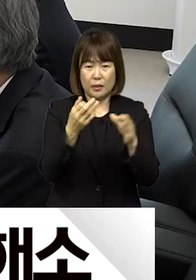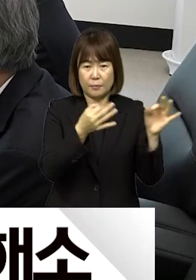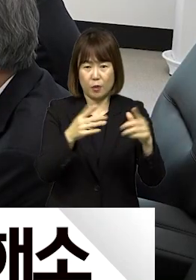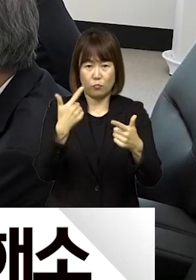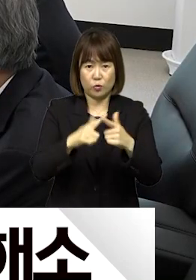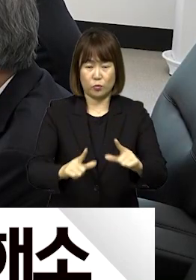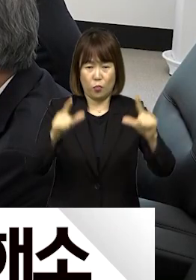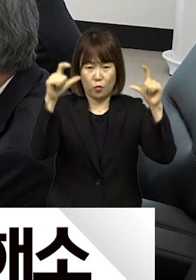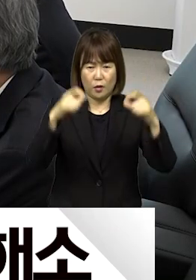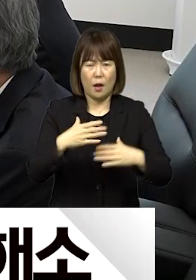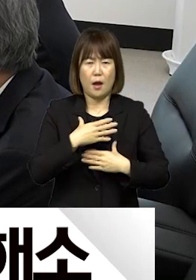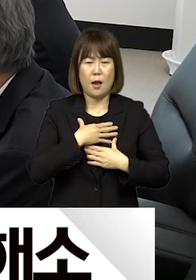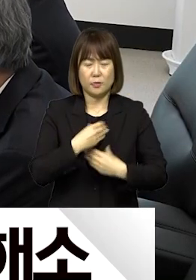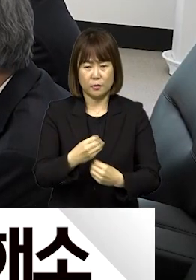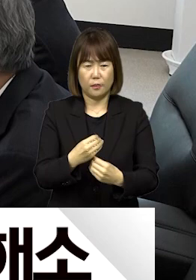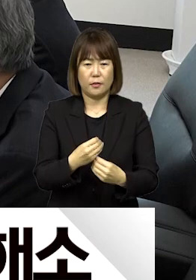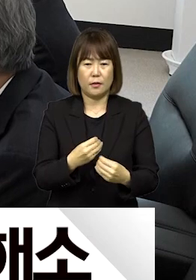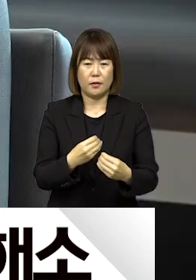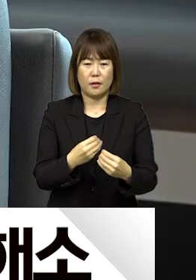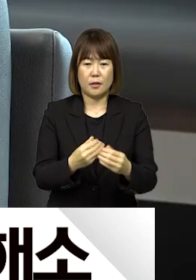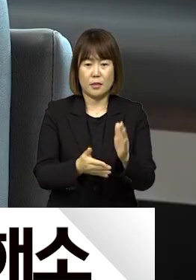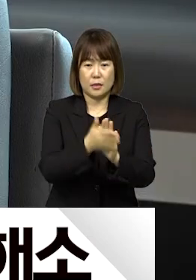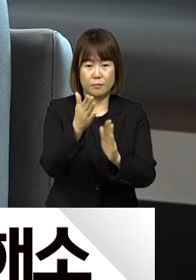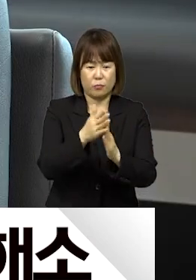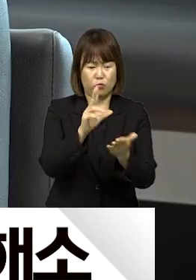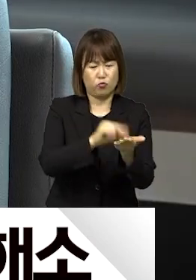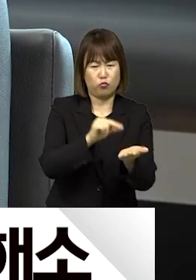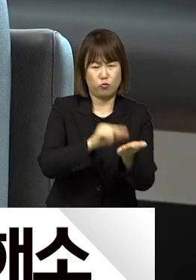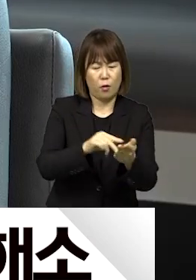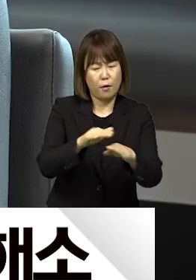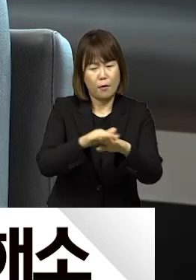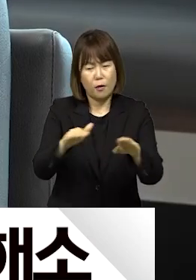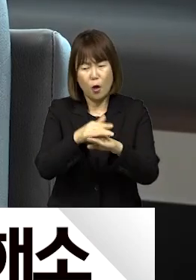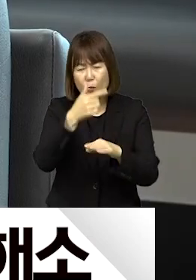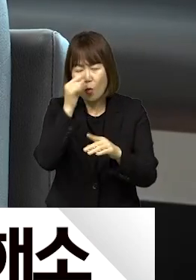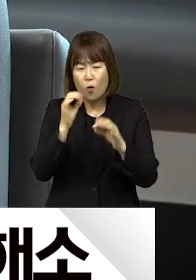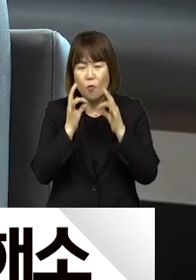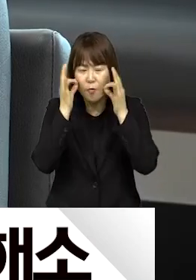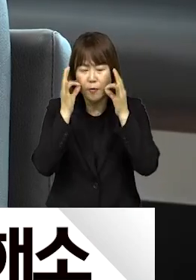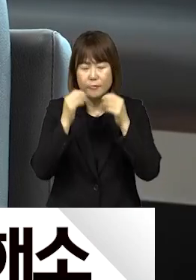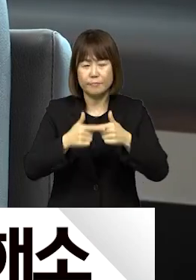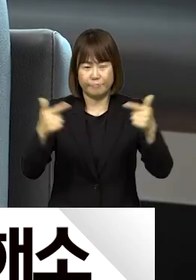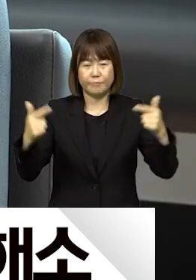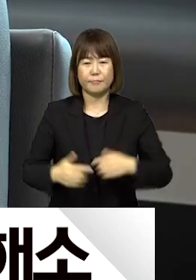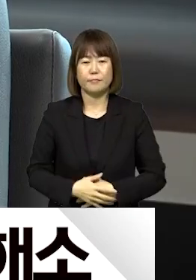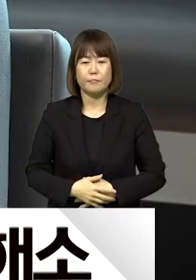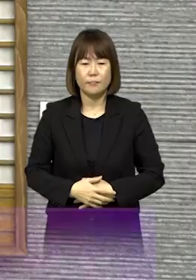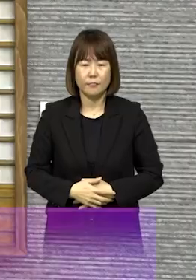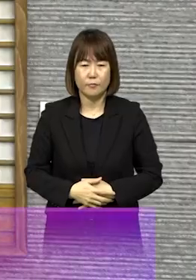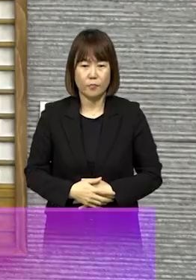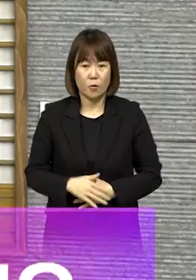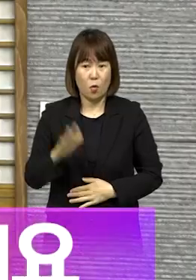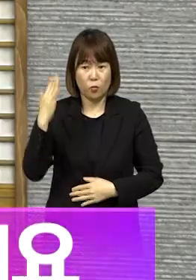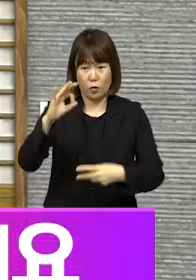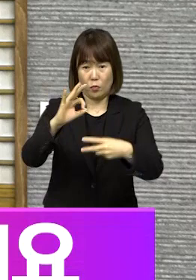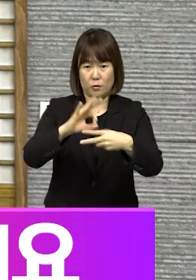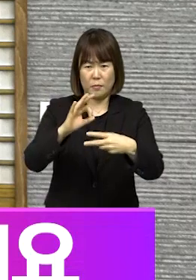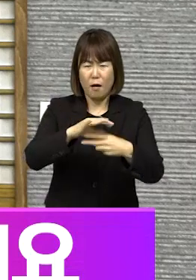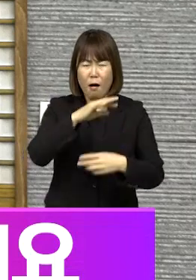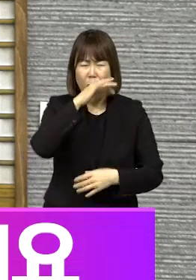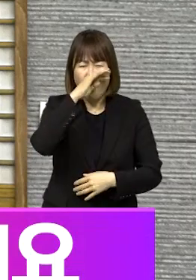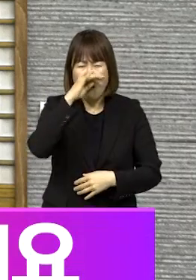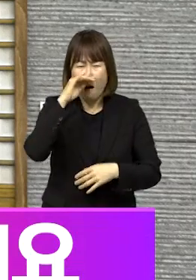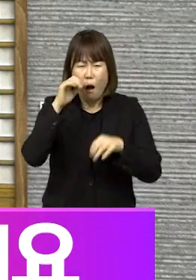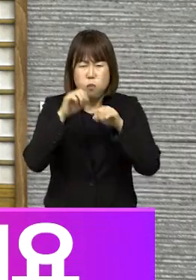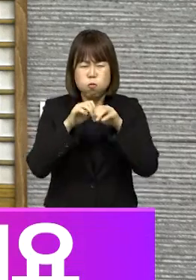양산 등 경남동부지역의 안전체험 시설 기반 부족을 해소할 것으로 기대됩니다 요즘